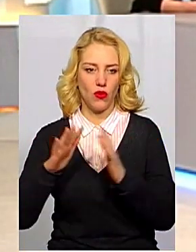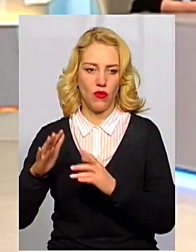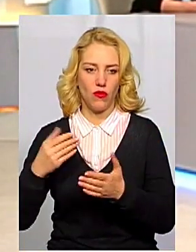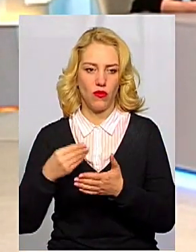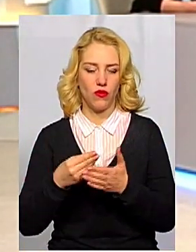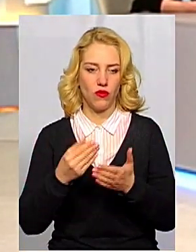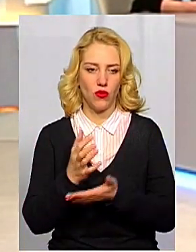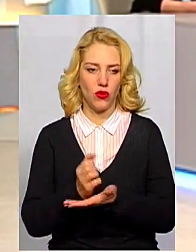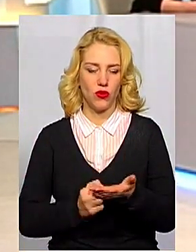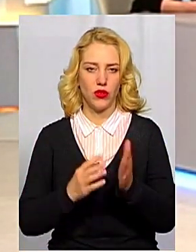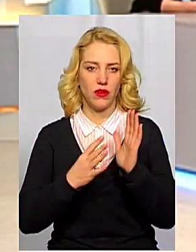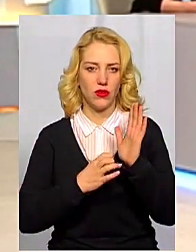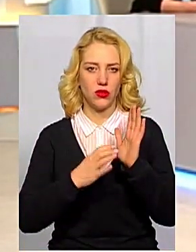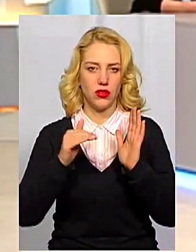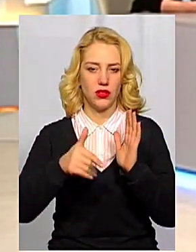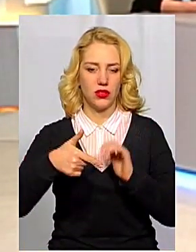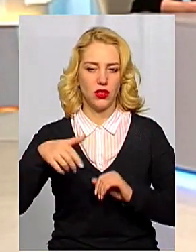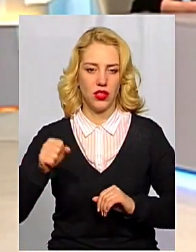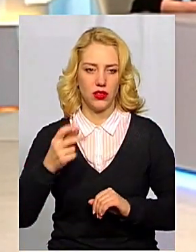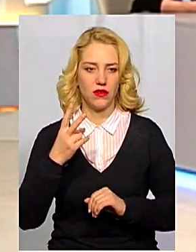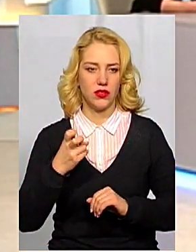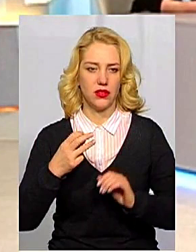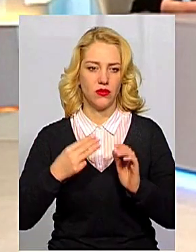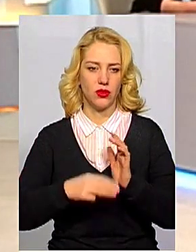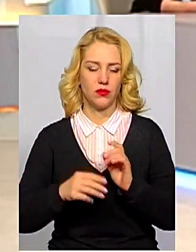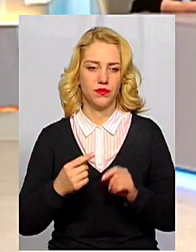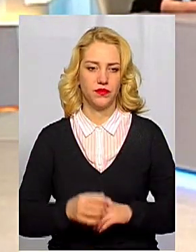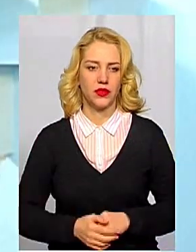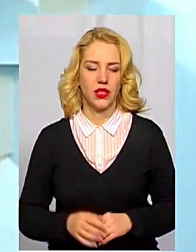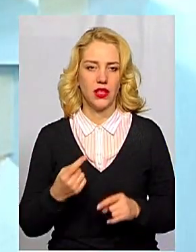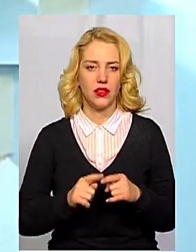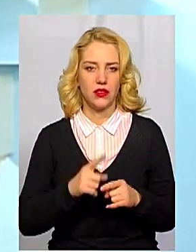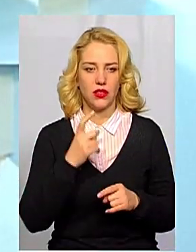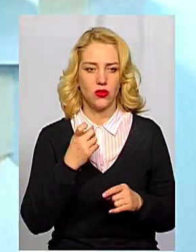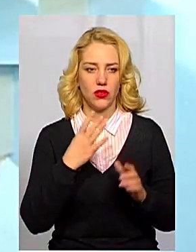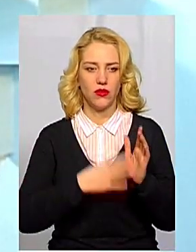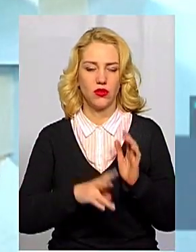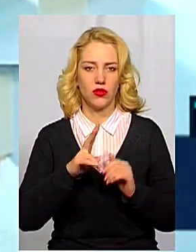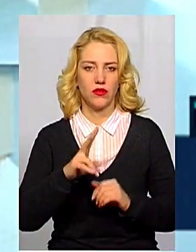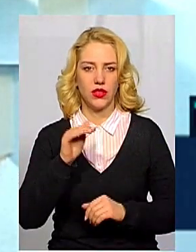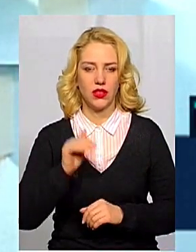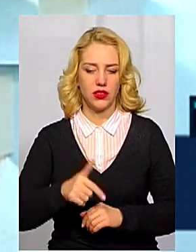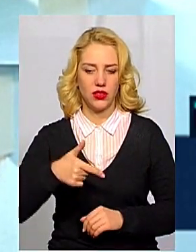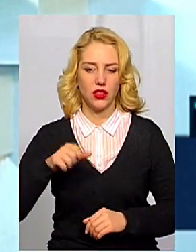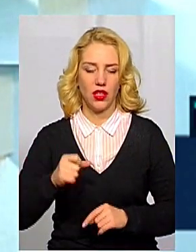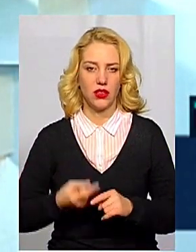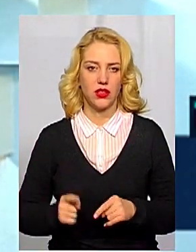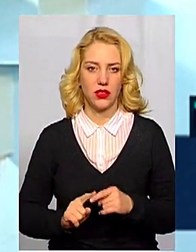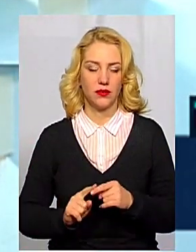близько 300 тисяч гектарів, 286, якщо буде точно. Із них 192 тисячі гектарів –